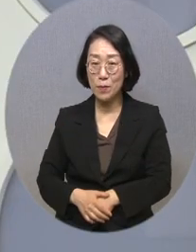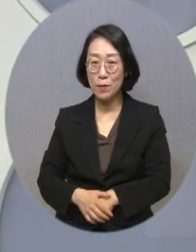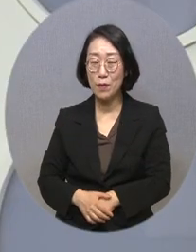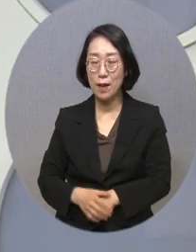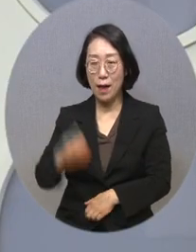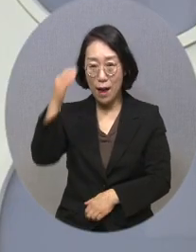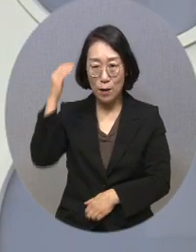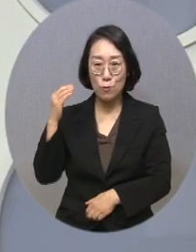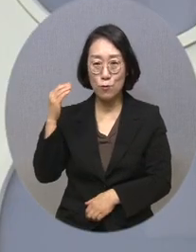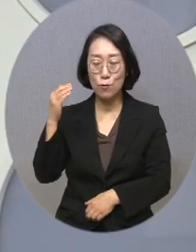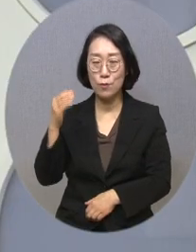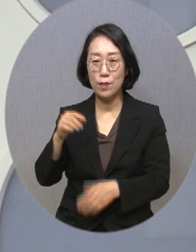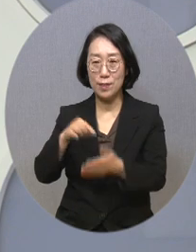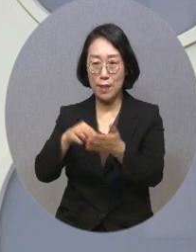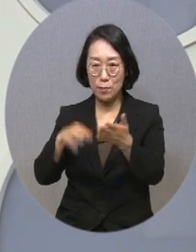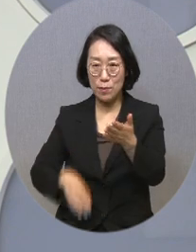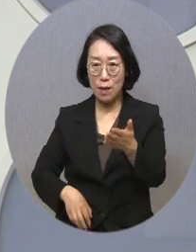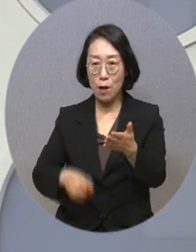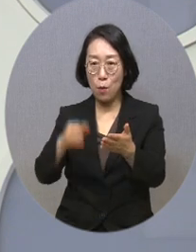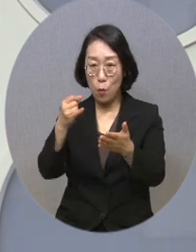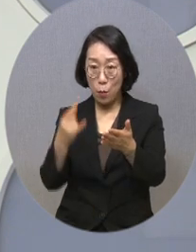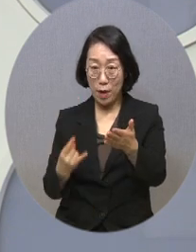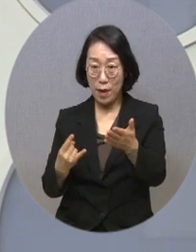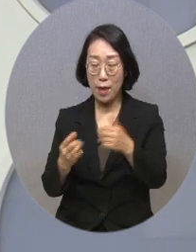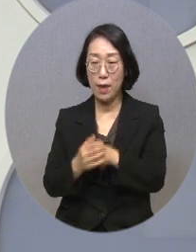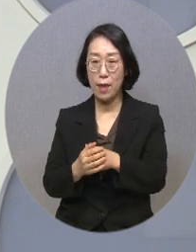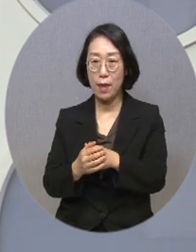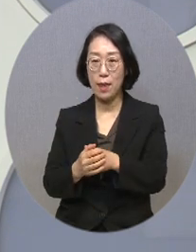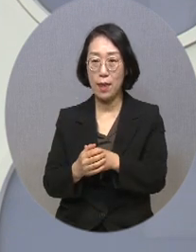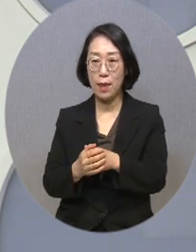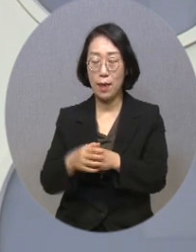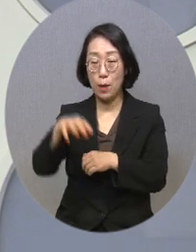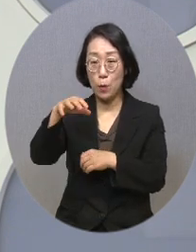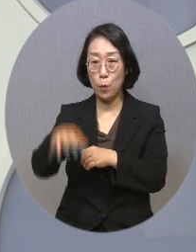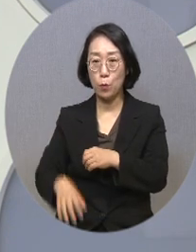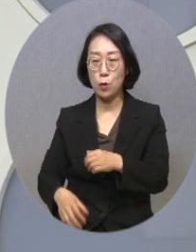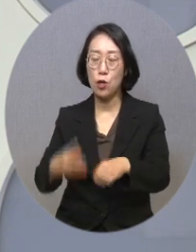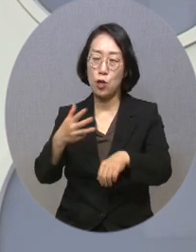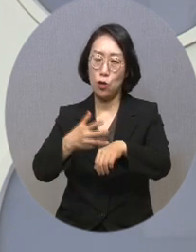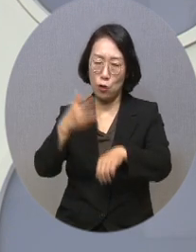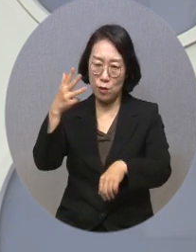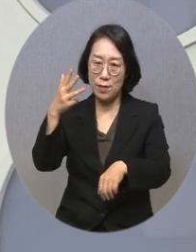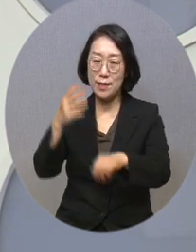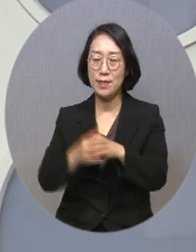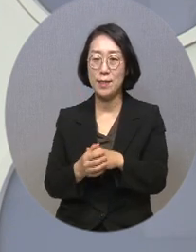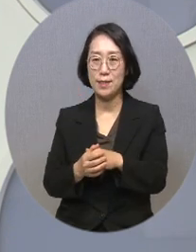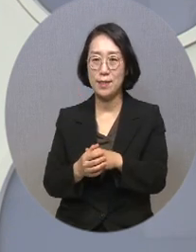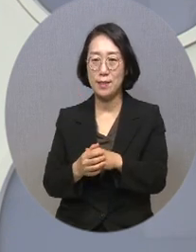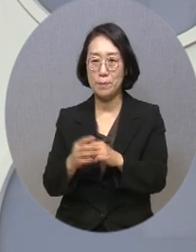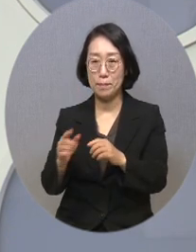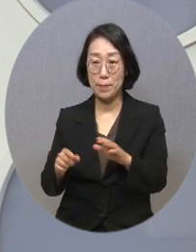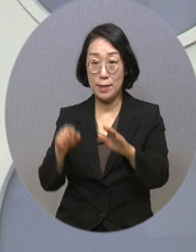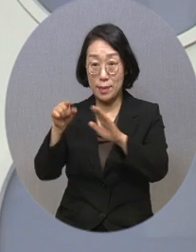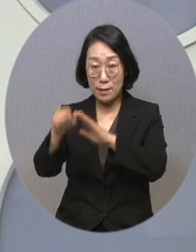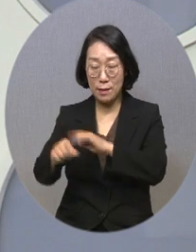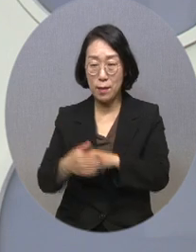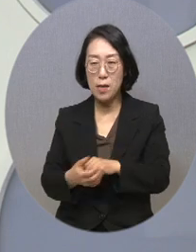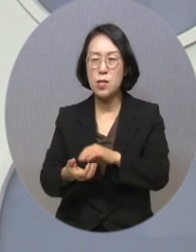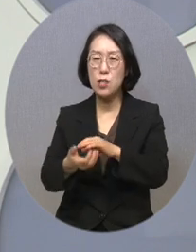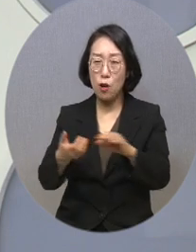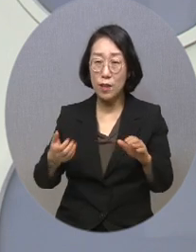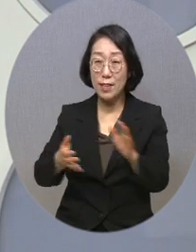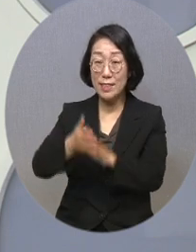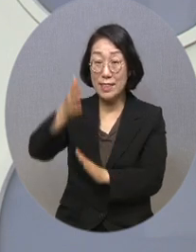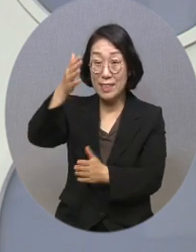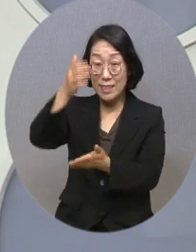한국세무사회 회관에 8시면 출근을 합니다. 네. 근데 여주시장 할 때는 그보다 빠른 7시에 이제 출근을